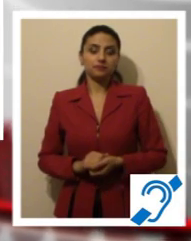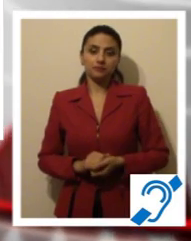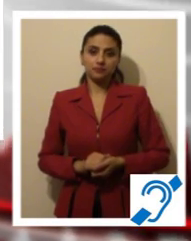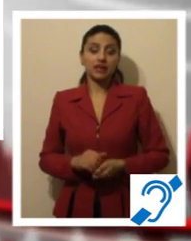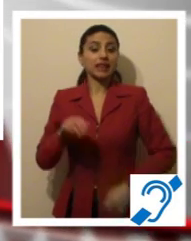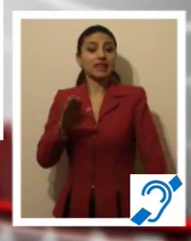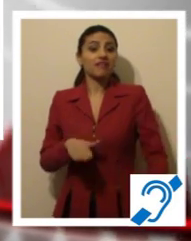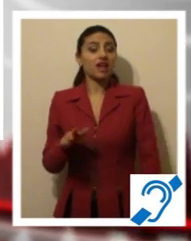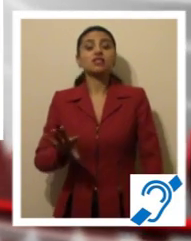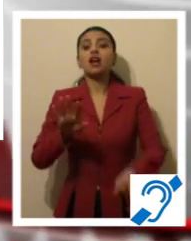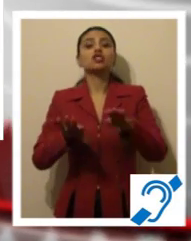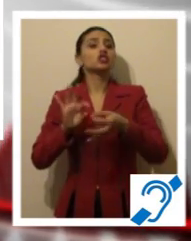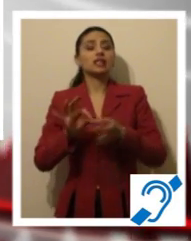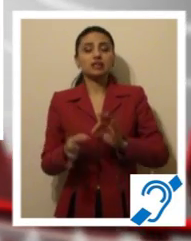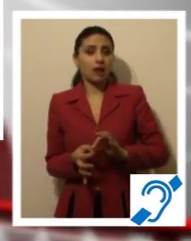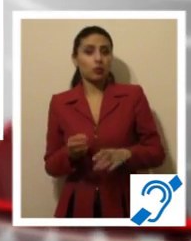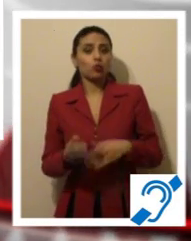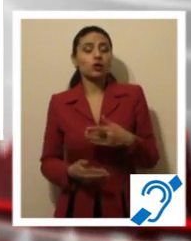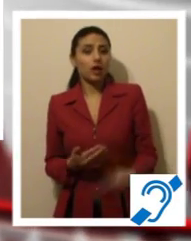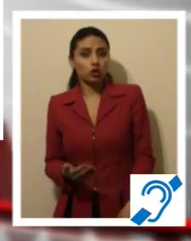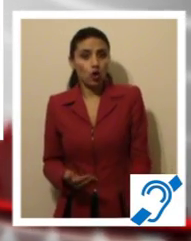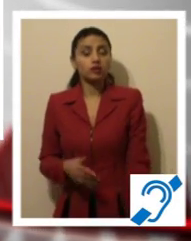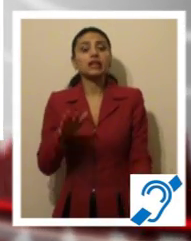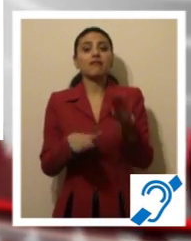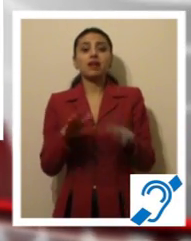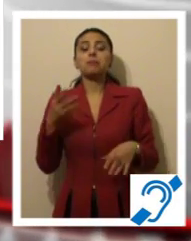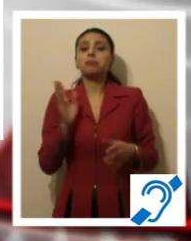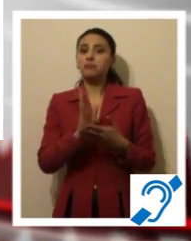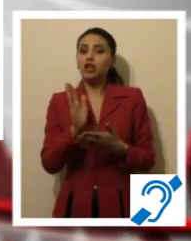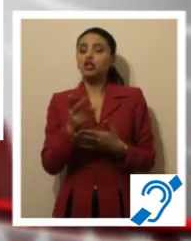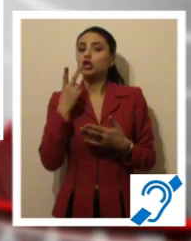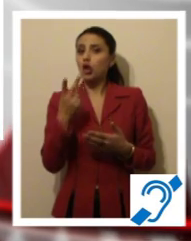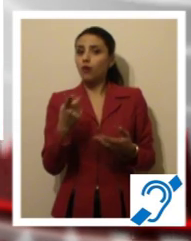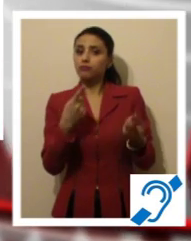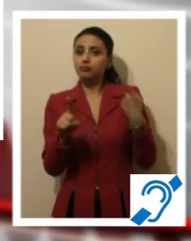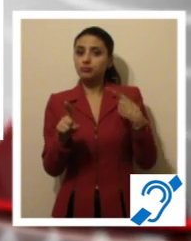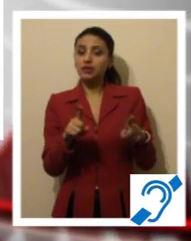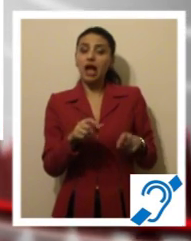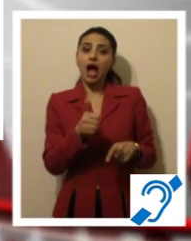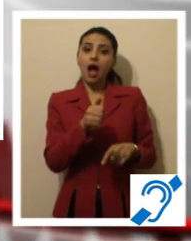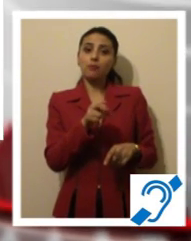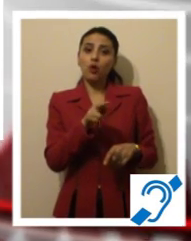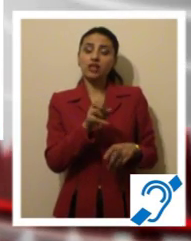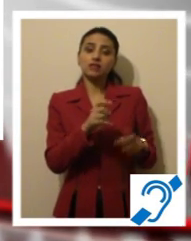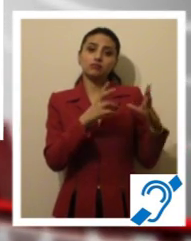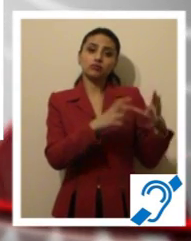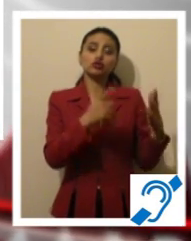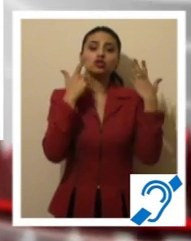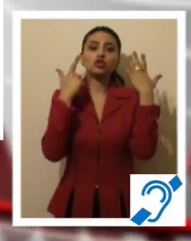Diferența constă în următorul lucru. Deci diferența merge pe două capitole. Amortizarea celor 70 de autobuze solare